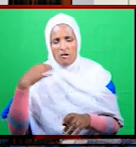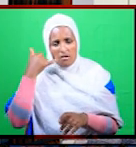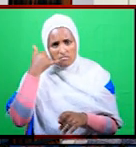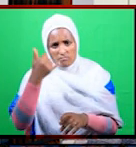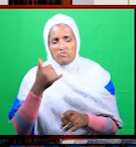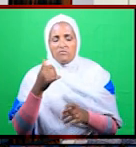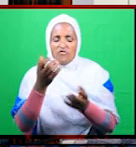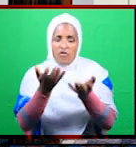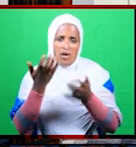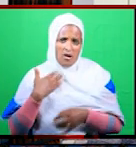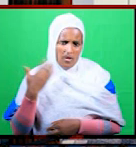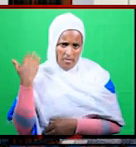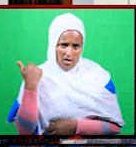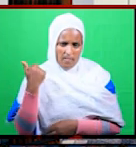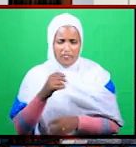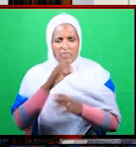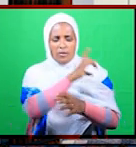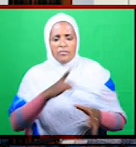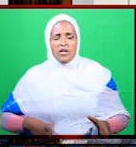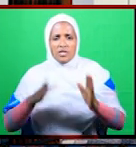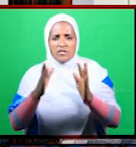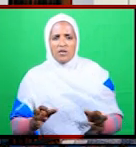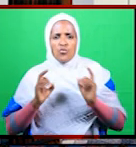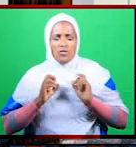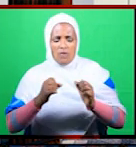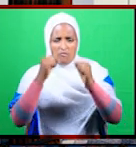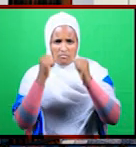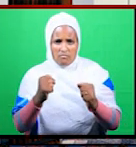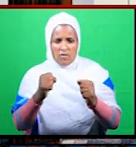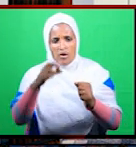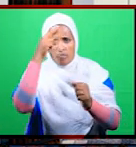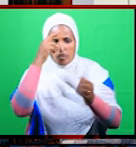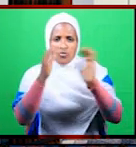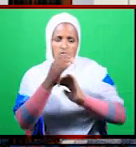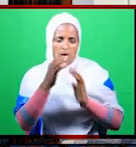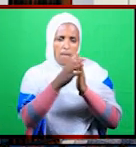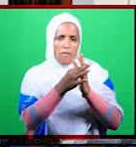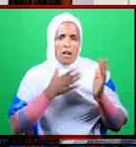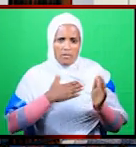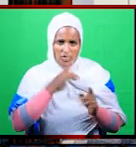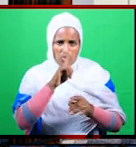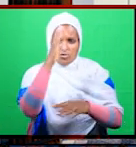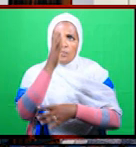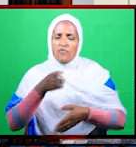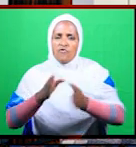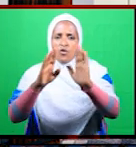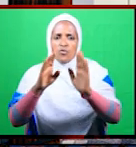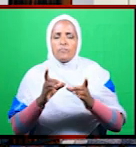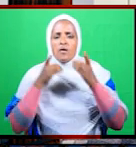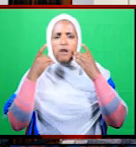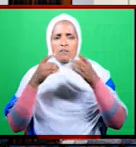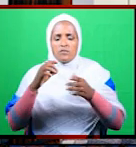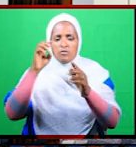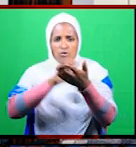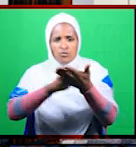ጥያቄ እንድታቀርቡልኝ ፈልጌ ነበር። በክርስትና ሕይወቴ እንድጠነክር ምክንያት የሆነኝ ባለቤቴ ነው። እግዚአብሔር ፈቅዶም በምክረ